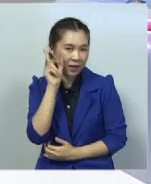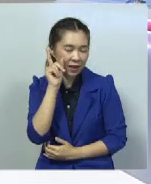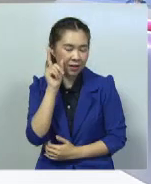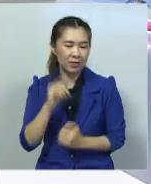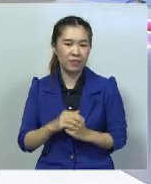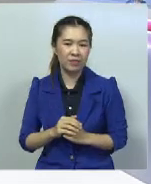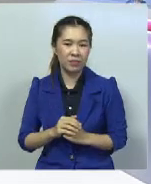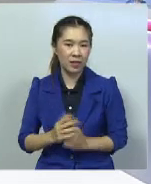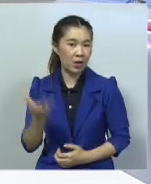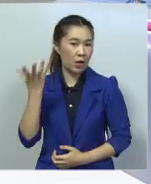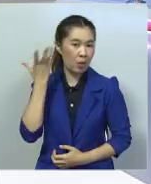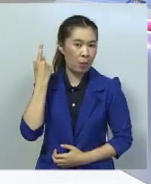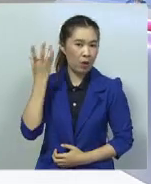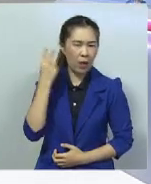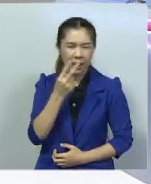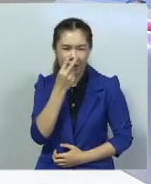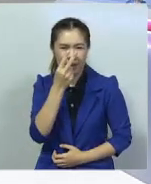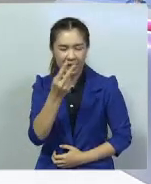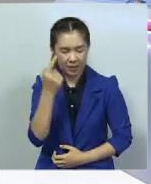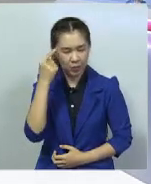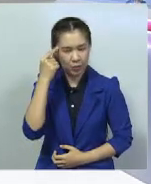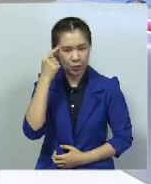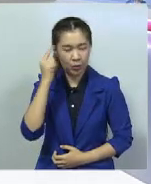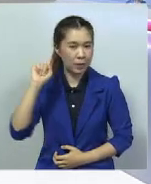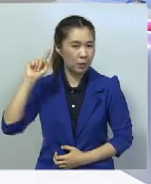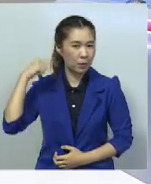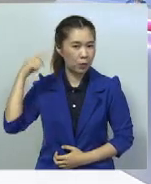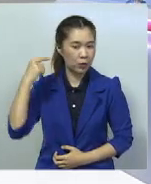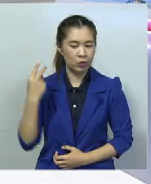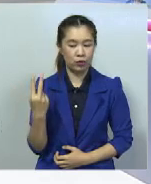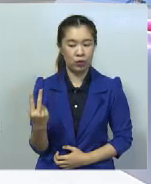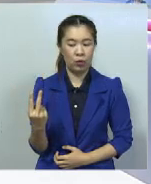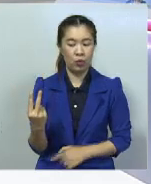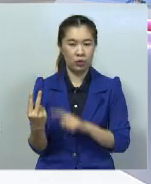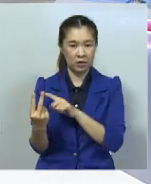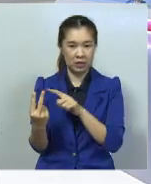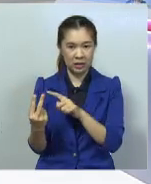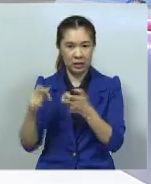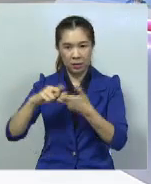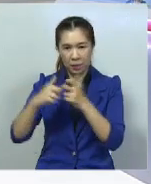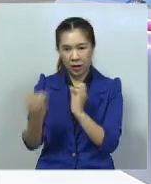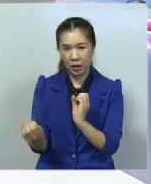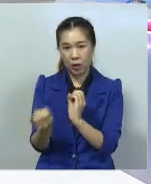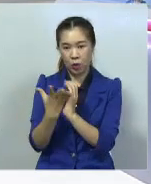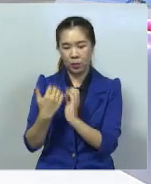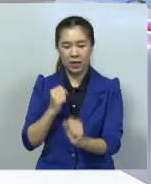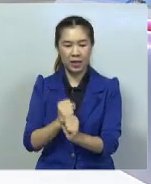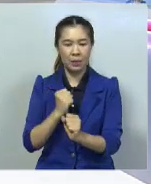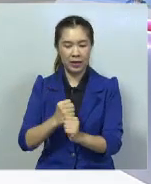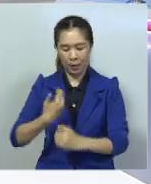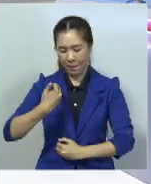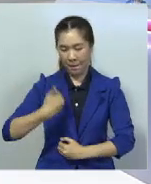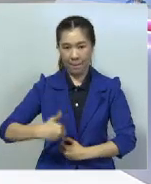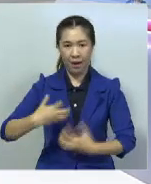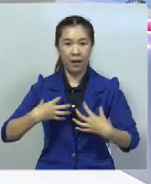ถ้าติดตามกันตั้งแต่เมื่อวานหลายๆคนจะเห็นภาพและเป็นหญิงสาว2คนที่เขาได้รับผลกระทบจากการไปทำศัลยกรรมหน้าอกเนี่ยนะคะ